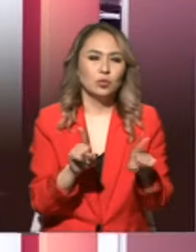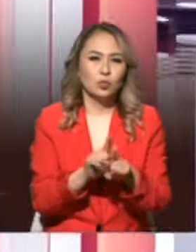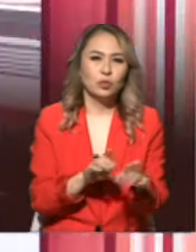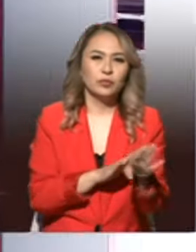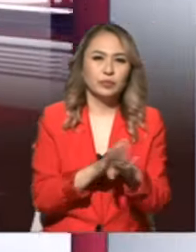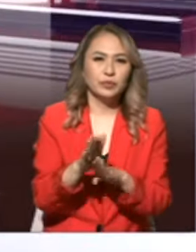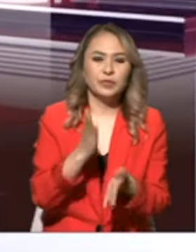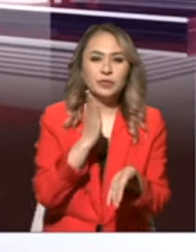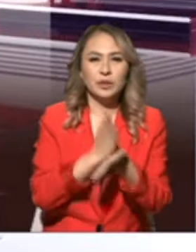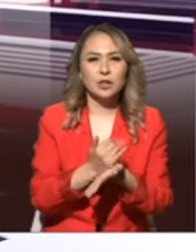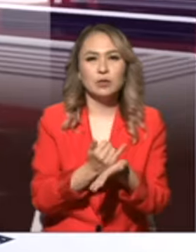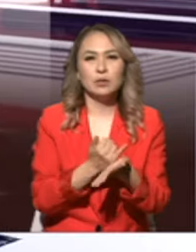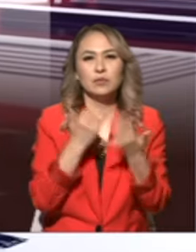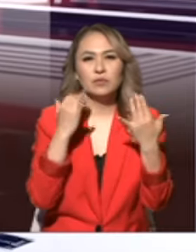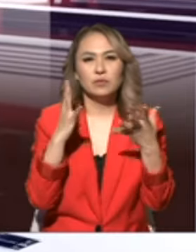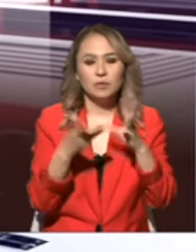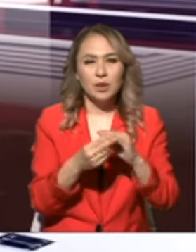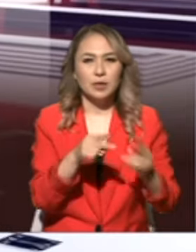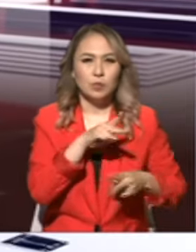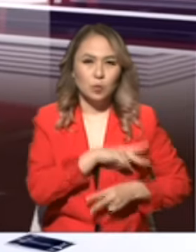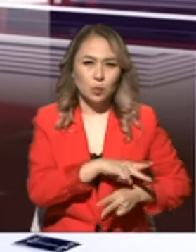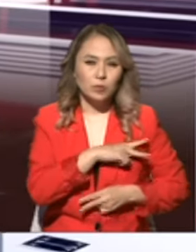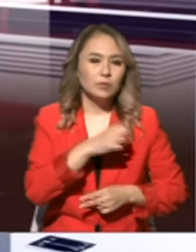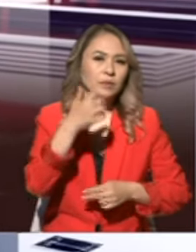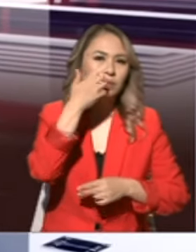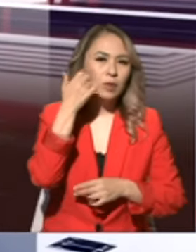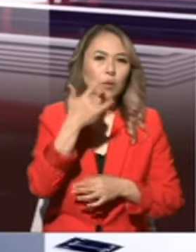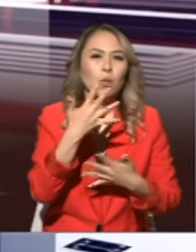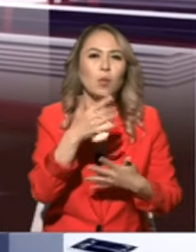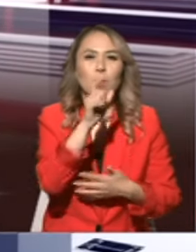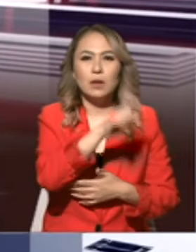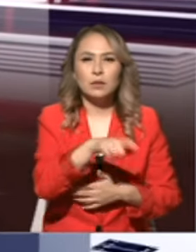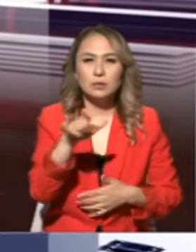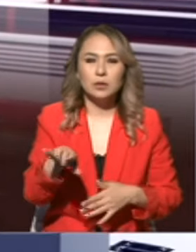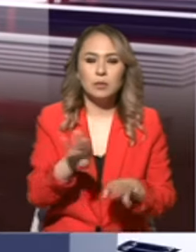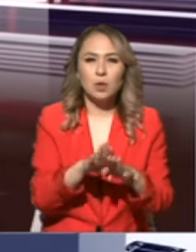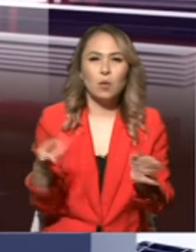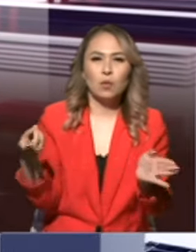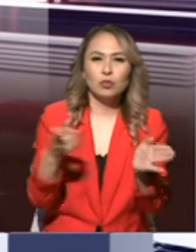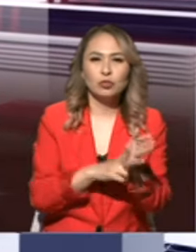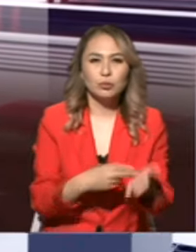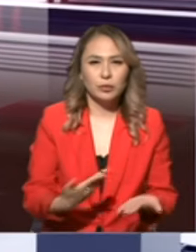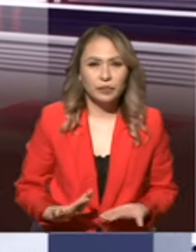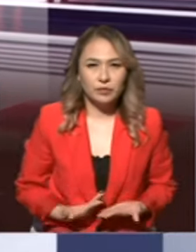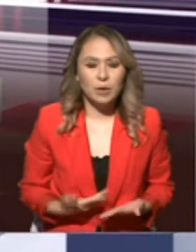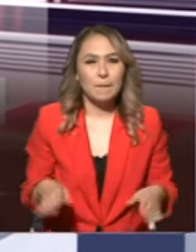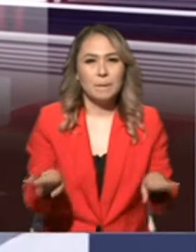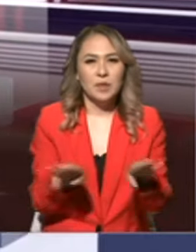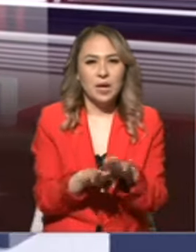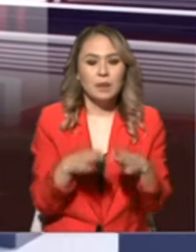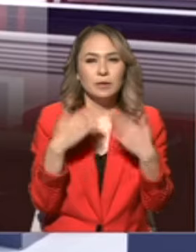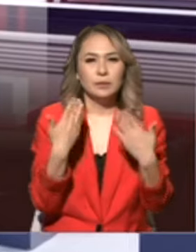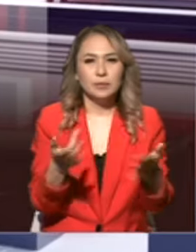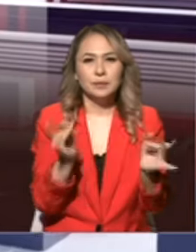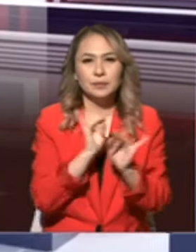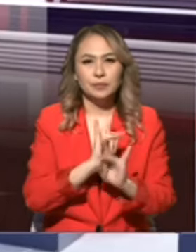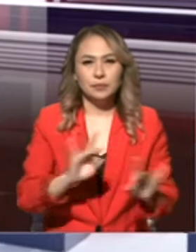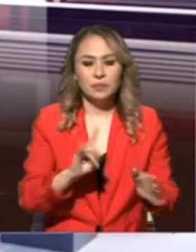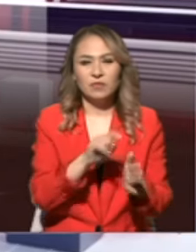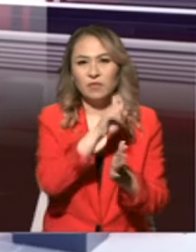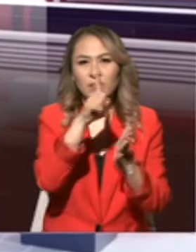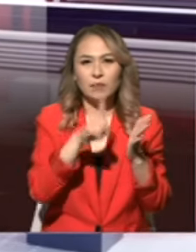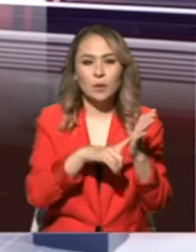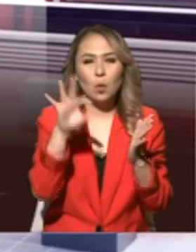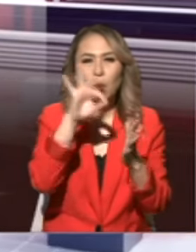ойлаймын. Өйткені өзімізде осы еңбек бағдарламасы арқылы қаншама адамдарды көшіріп алып келдік. Бірақ мына жерде сұрақ